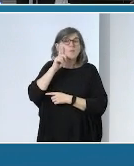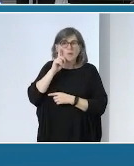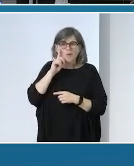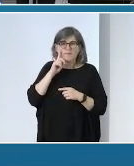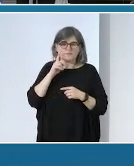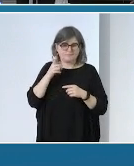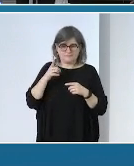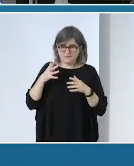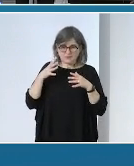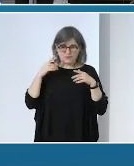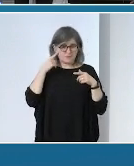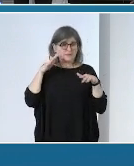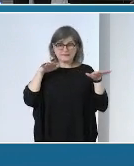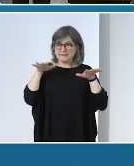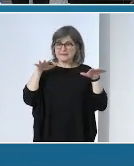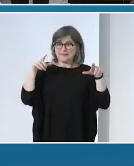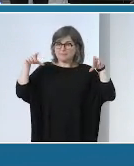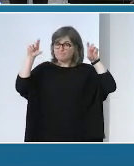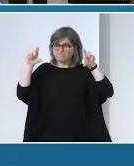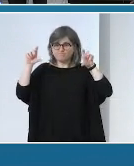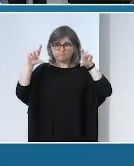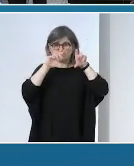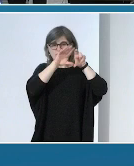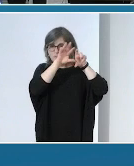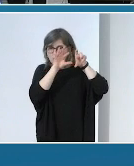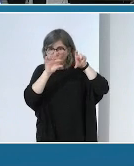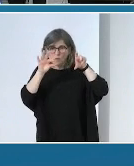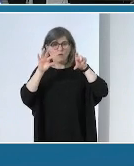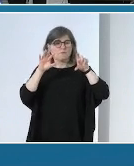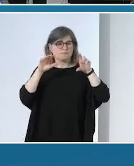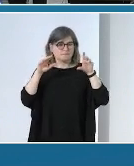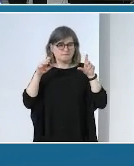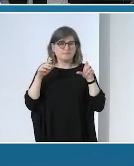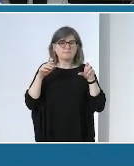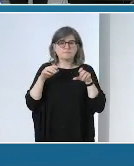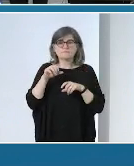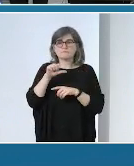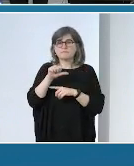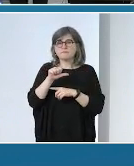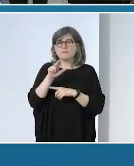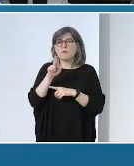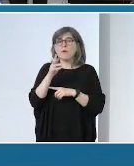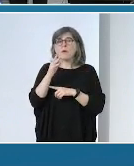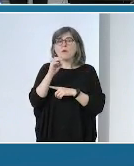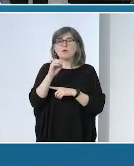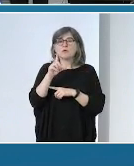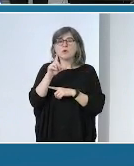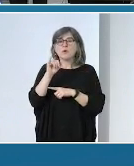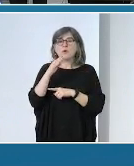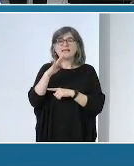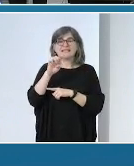le système vestibulaire, et notamment nous allons le voir, les otolithes, enfin une partie du système